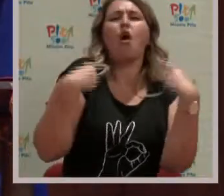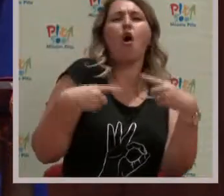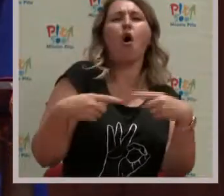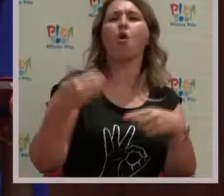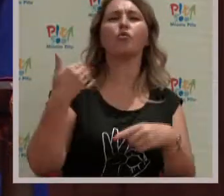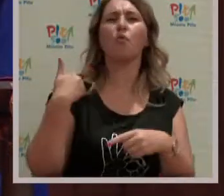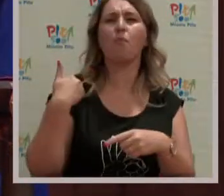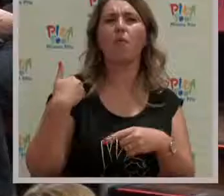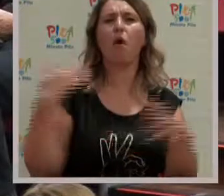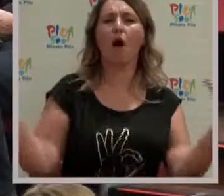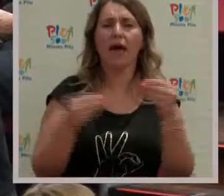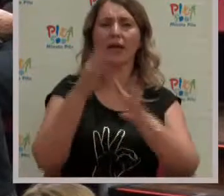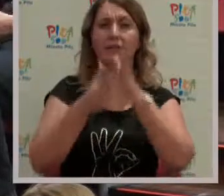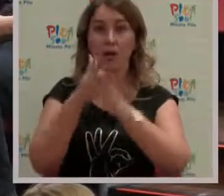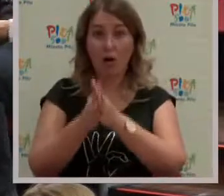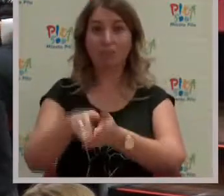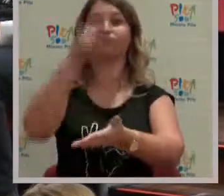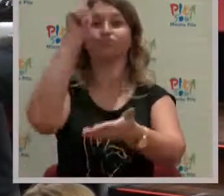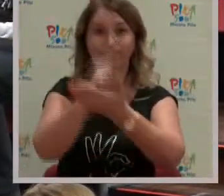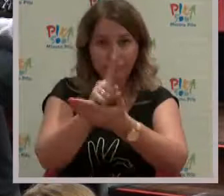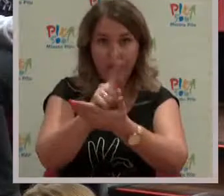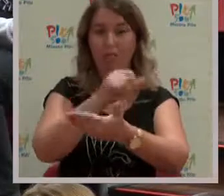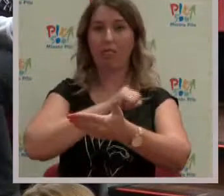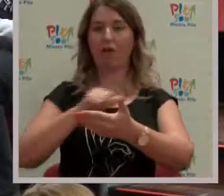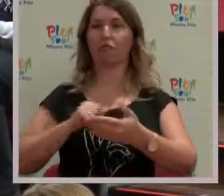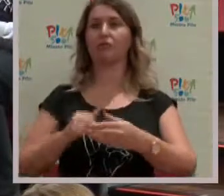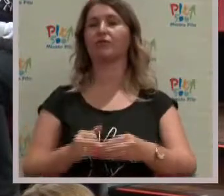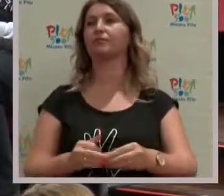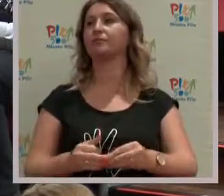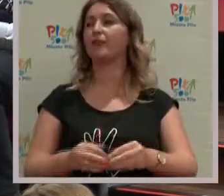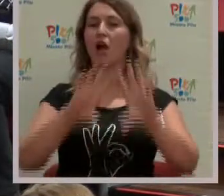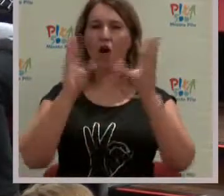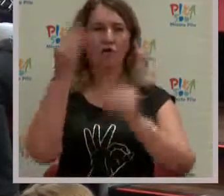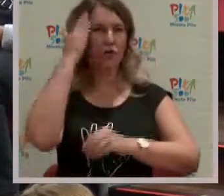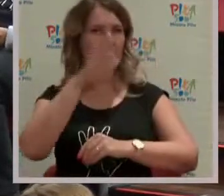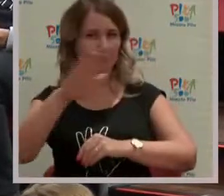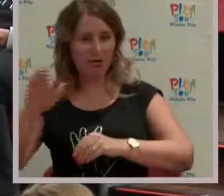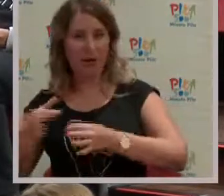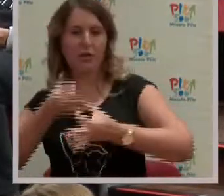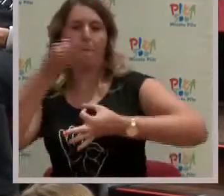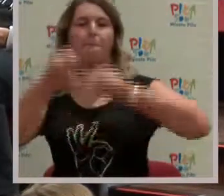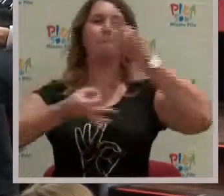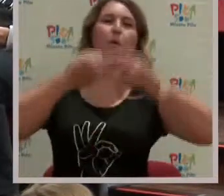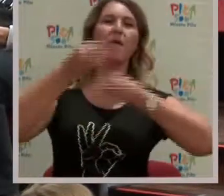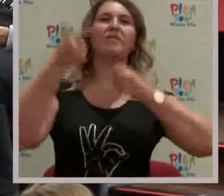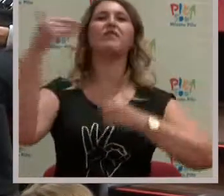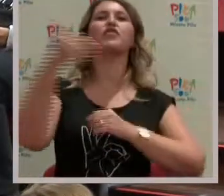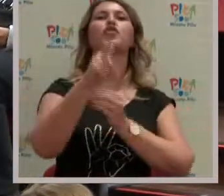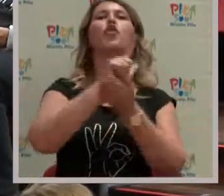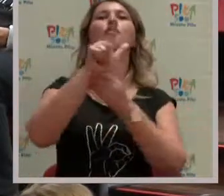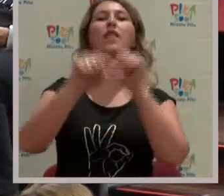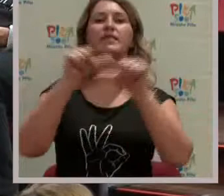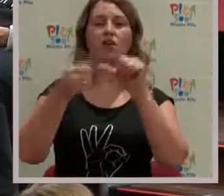padł. Dlatego, że zgromadzeni tutaj mieszkańcy miasta poprawili rekord z 2012